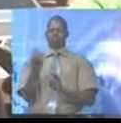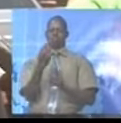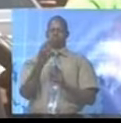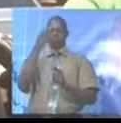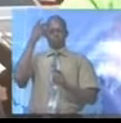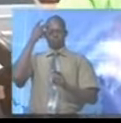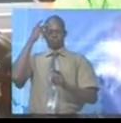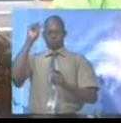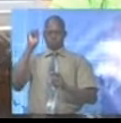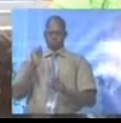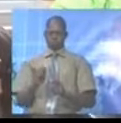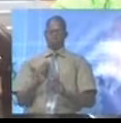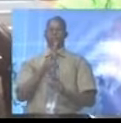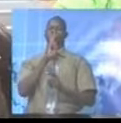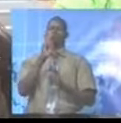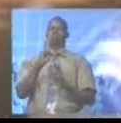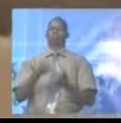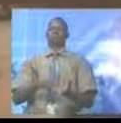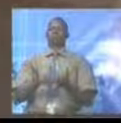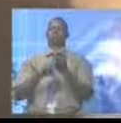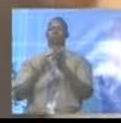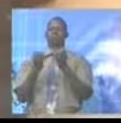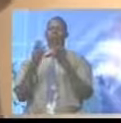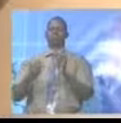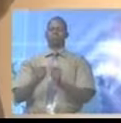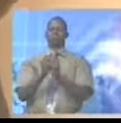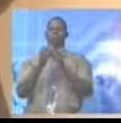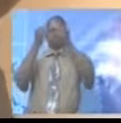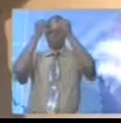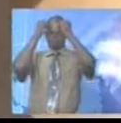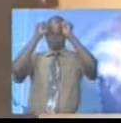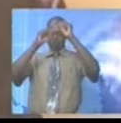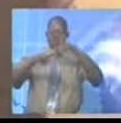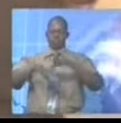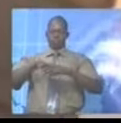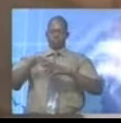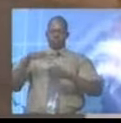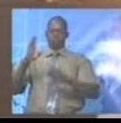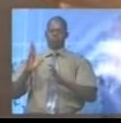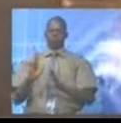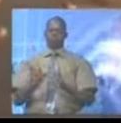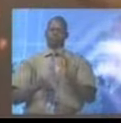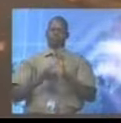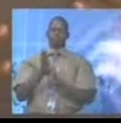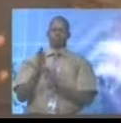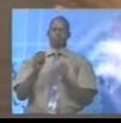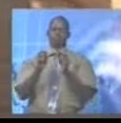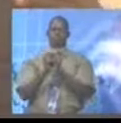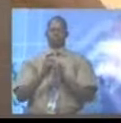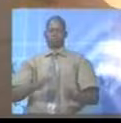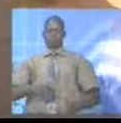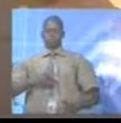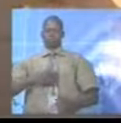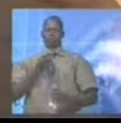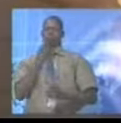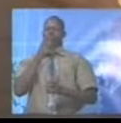peut véritablement relever beaucoup de défis. Le président sortant, professeur député Gérard Segeda, s'en va avec le sentiment d'un